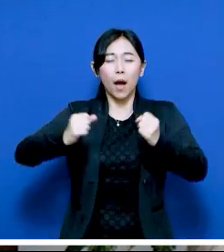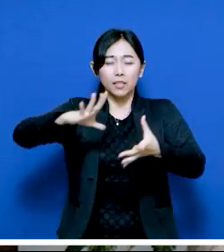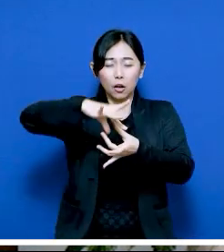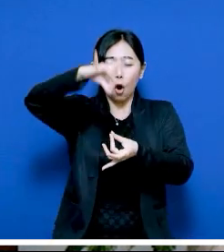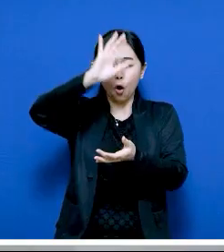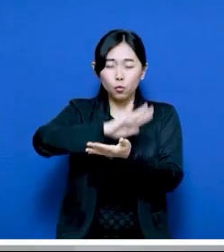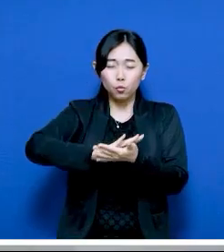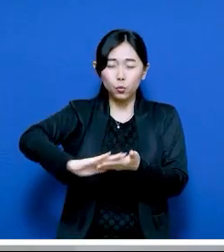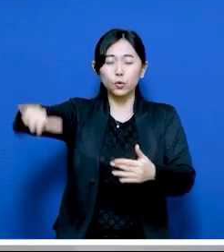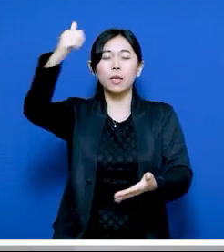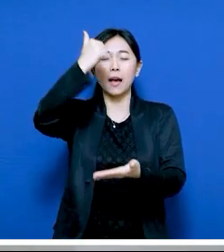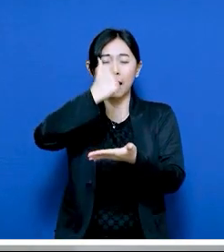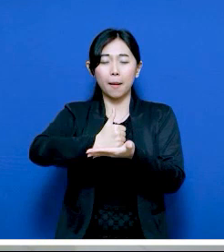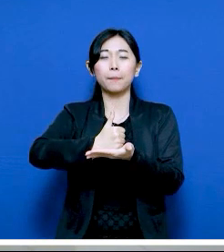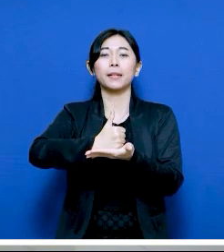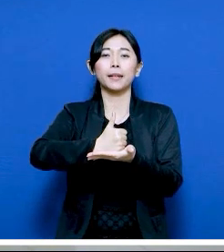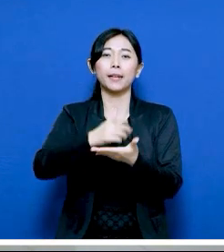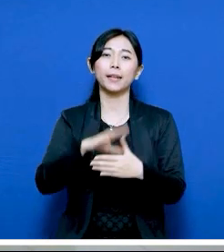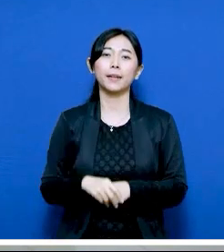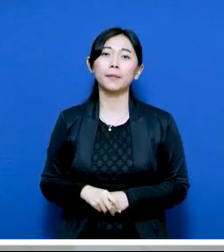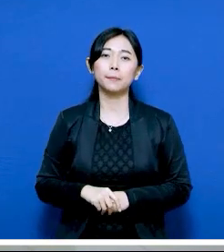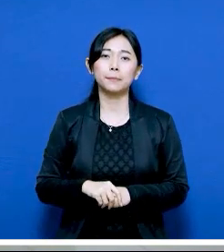yang kudus. Amin.